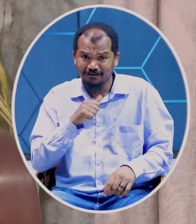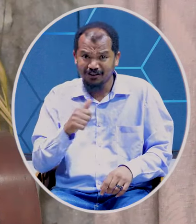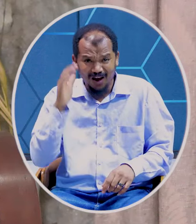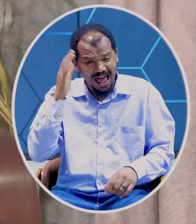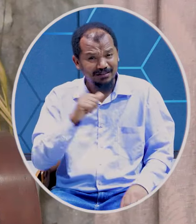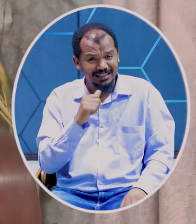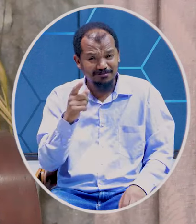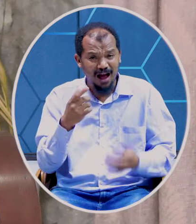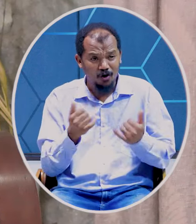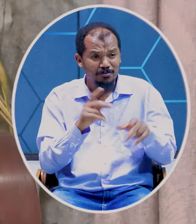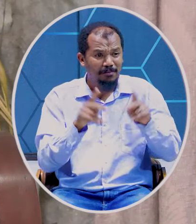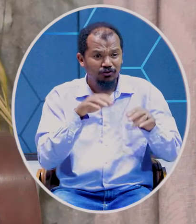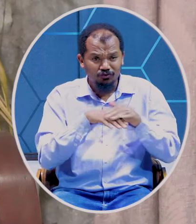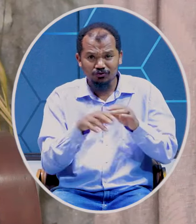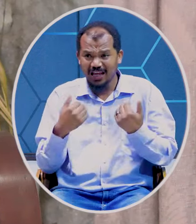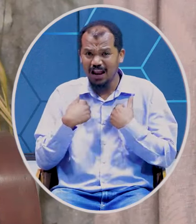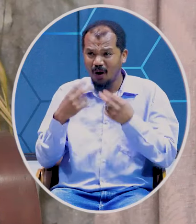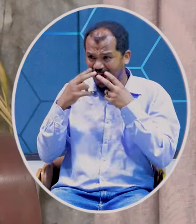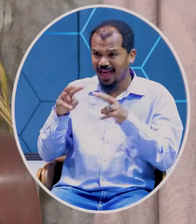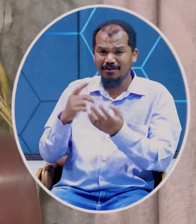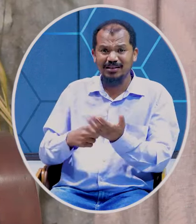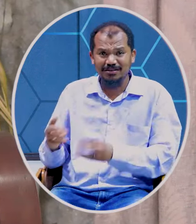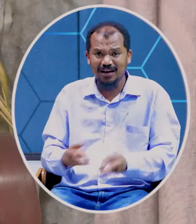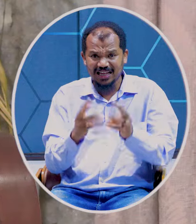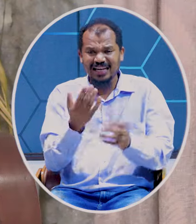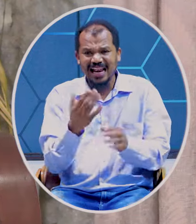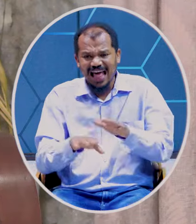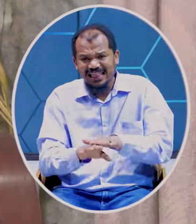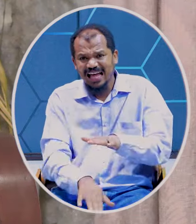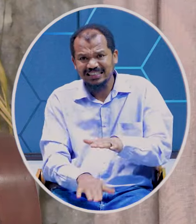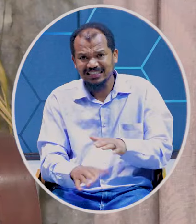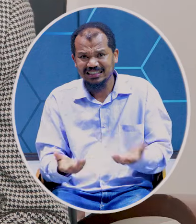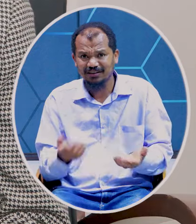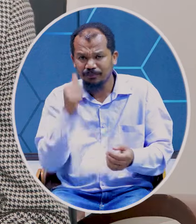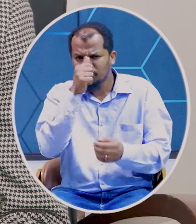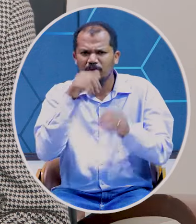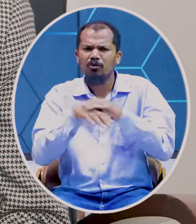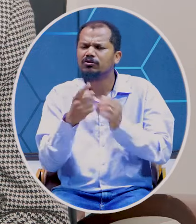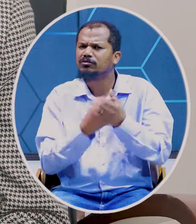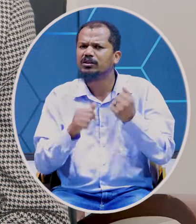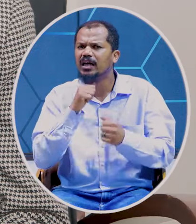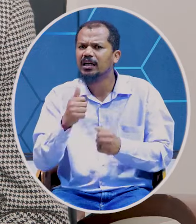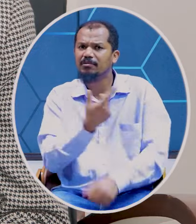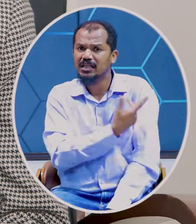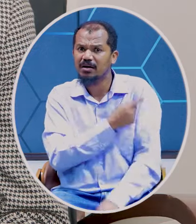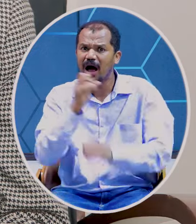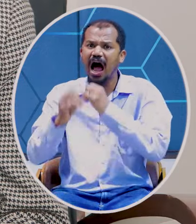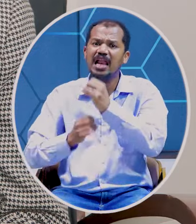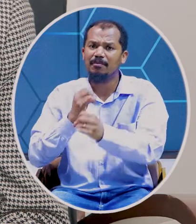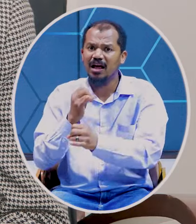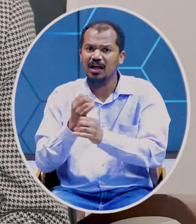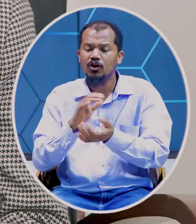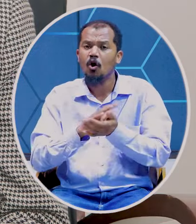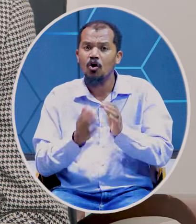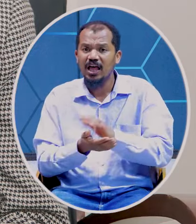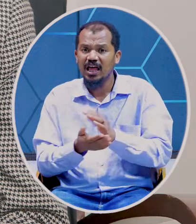ባለመፈጠሩ አይመስልሽም? አሁን ማህበረሰብ ውስጥ ያለው አተያይ በዚህ መንገድ ገና እታች ያለ መሆኑ ኢትዮጵያ ውስጥ ብቻ አይደለም። በነገራችን ላይ ክትባት ዓለም